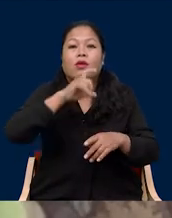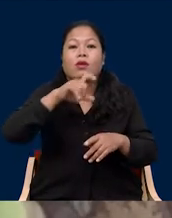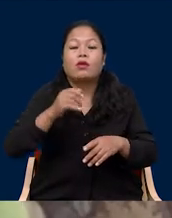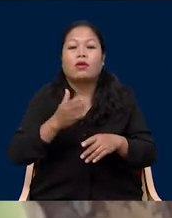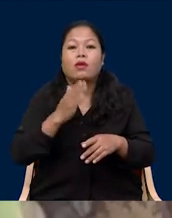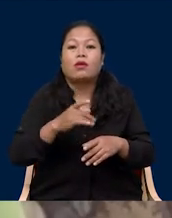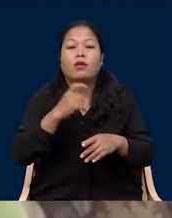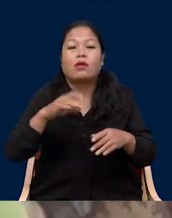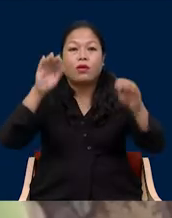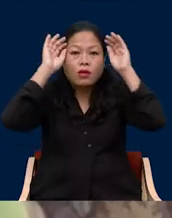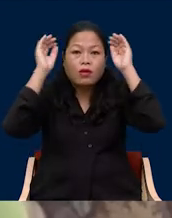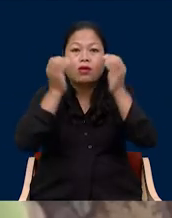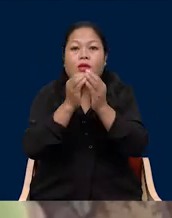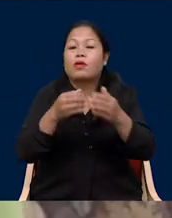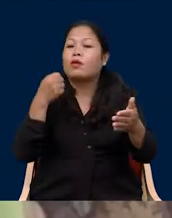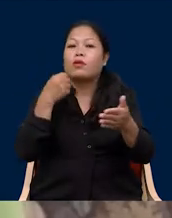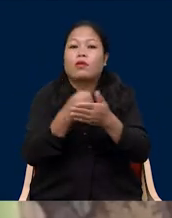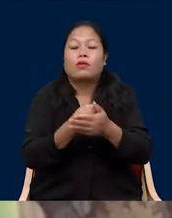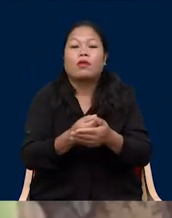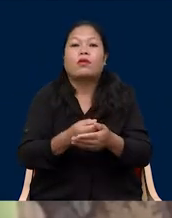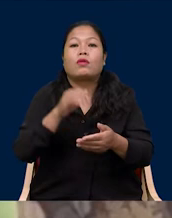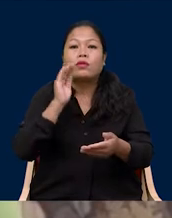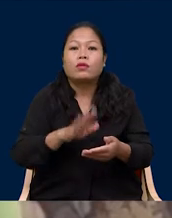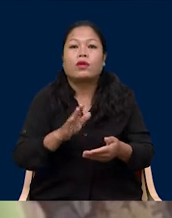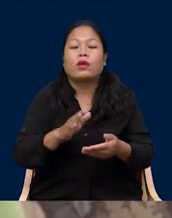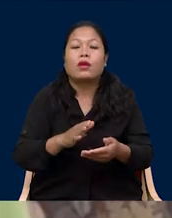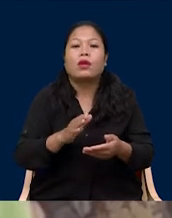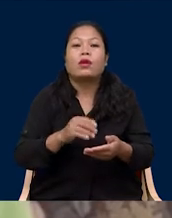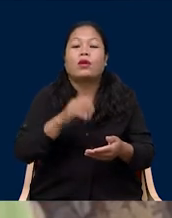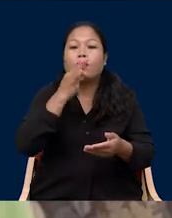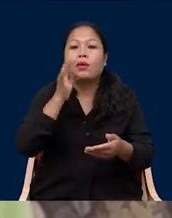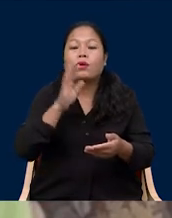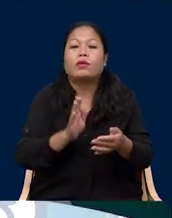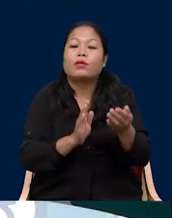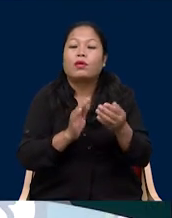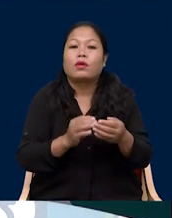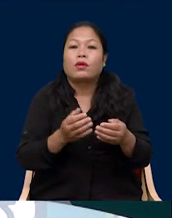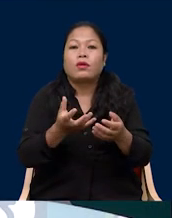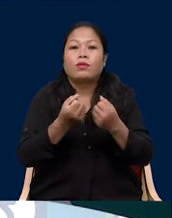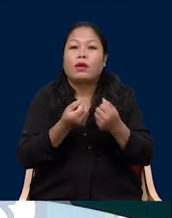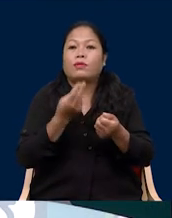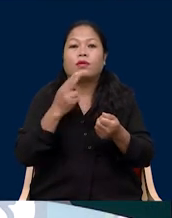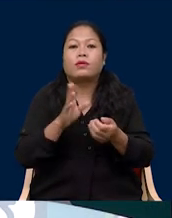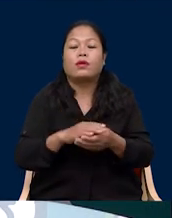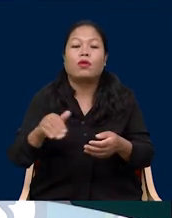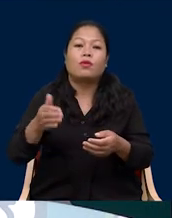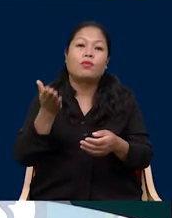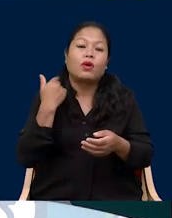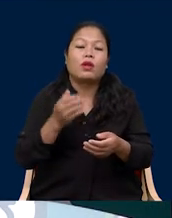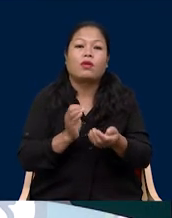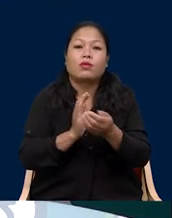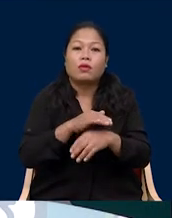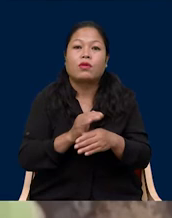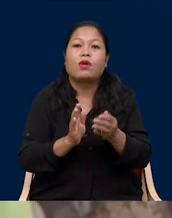युवाको आवाजहरू नेपाली युवाको आवाजहरू अन्तर्राष्ट्रिय फोरममा पुगिरहेको त छ तर पक्कै पनि पर्याप्त छैन, प्रयास जारी छ हजुर,